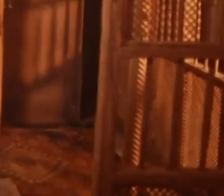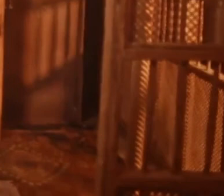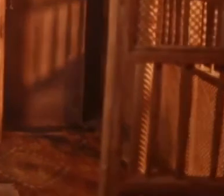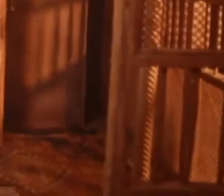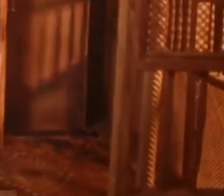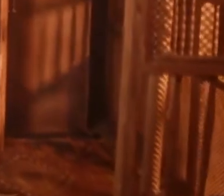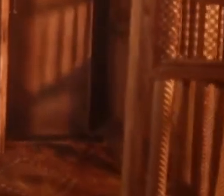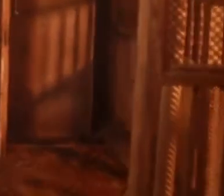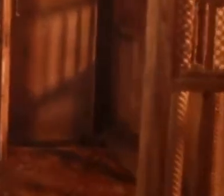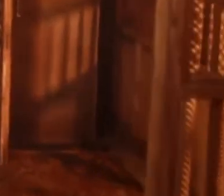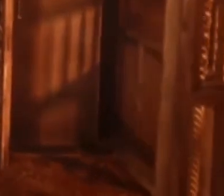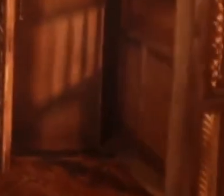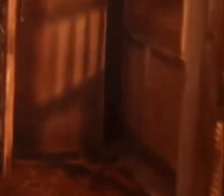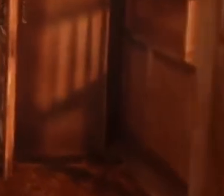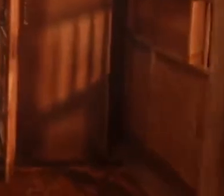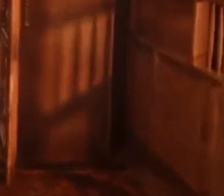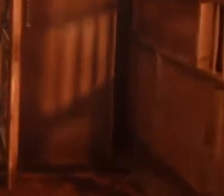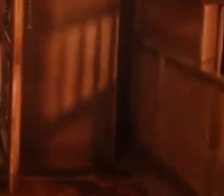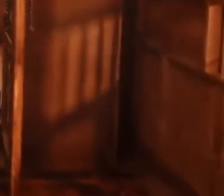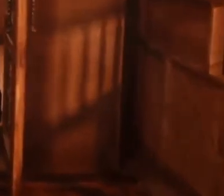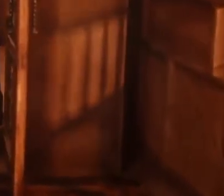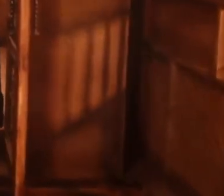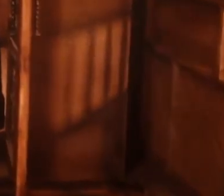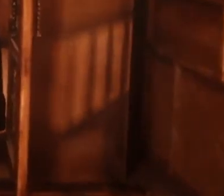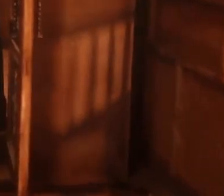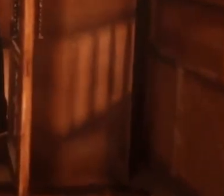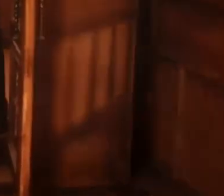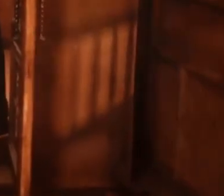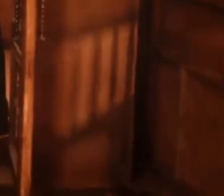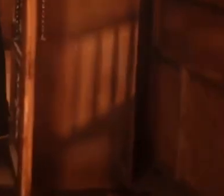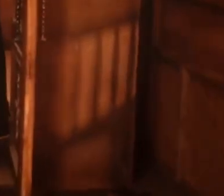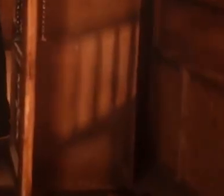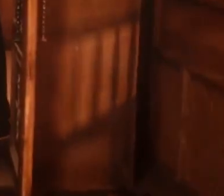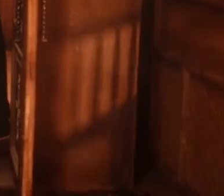emin adımlarla yanlarına yürüyor. Üçü de gergin, huzursuz.